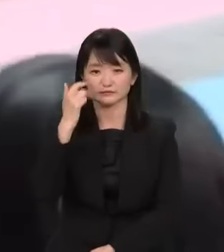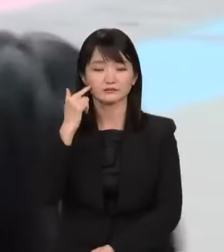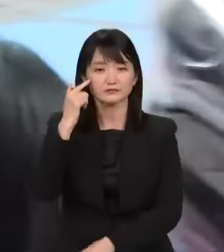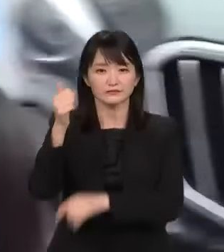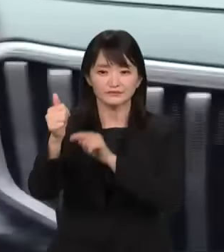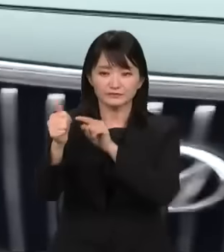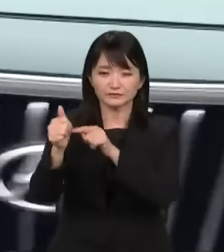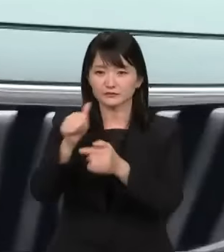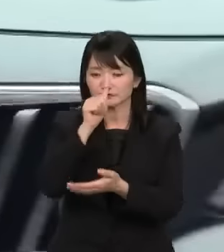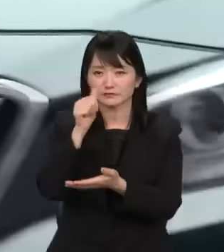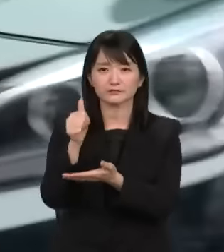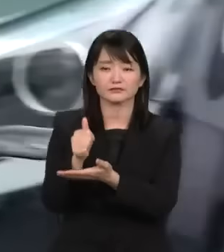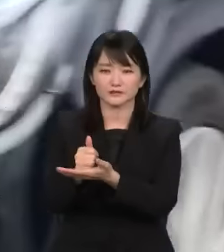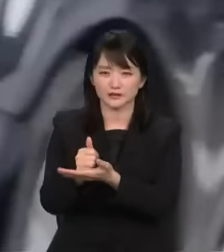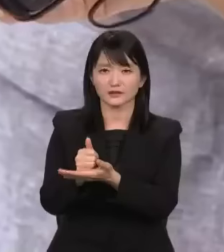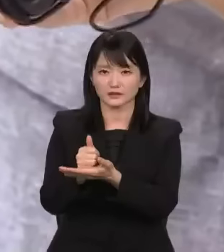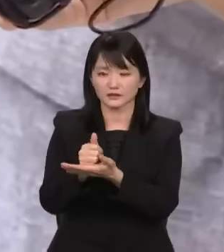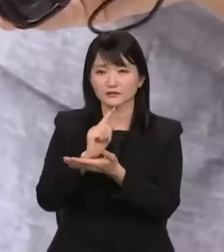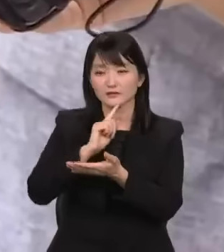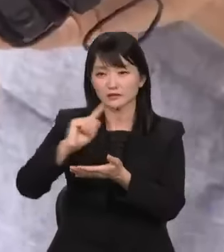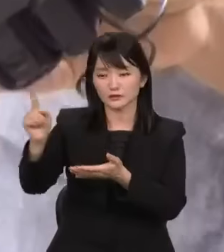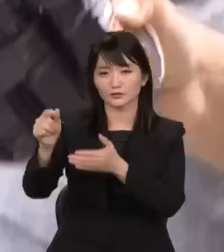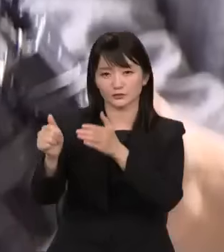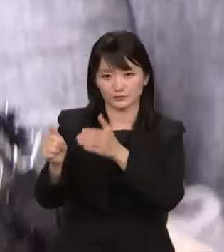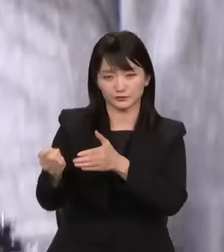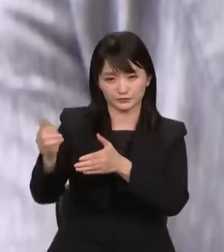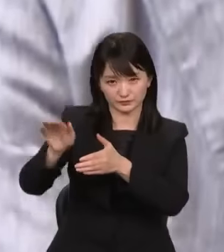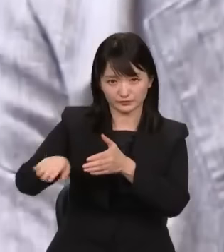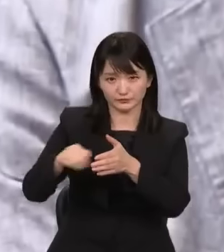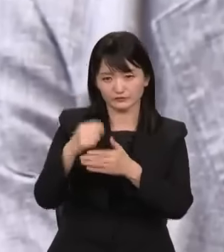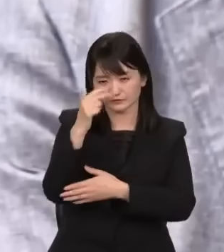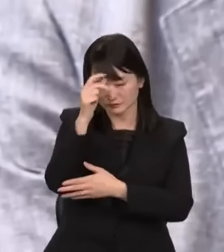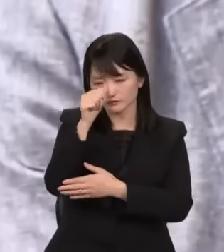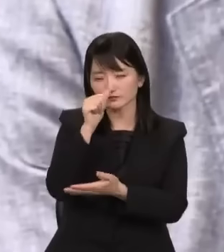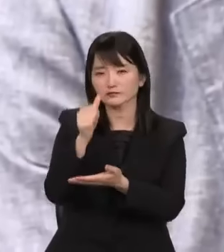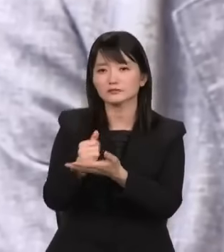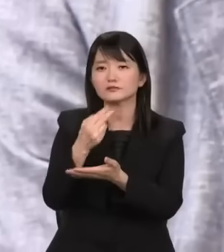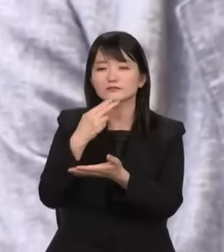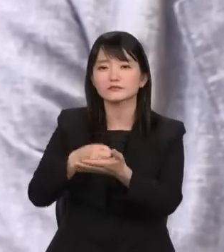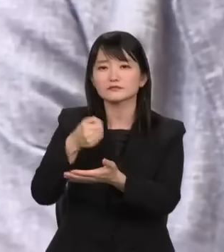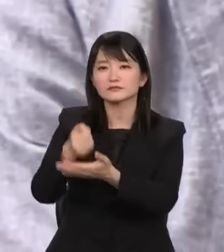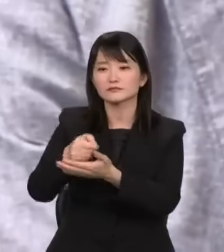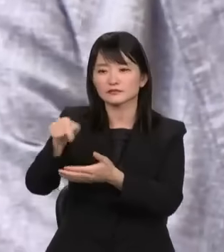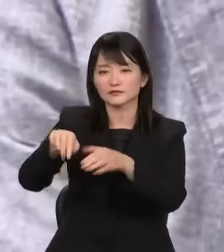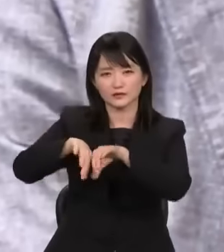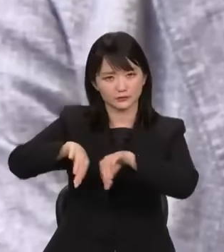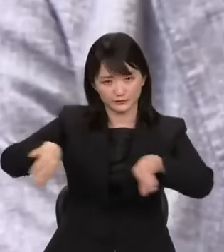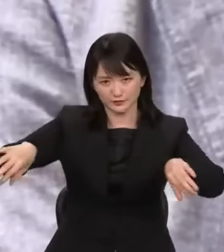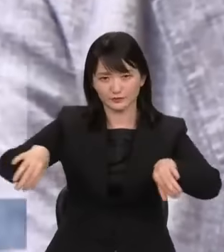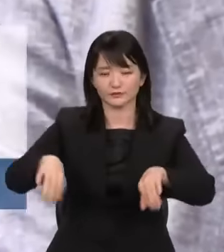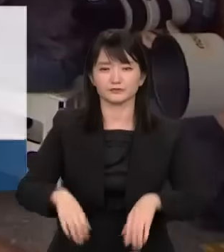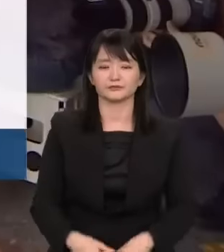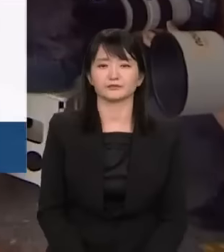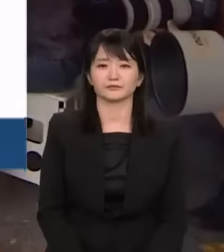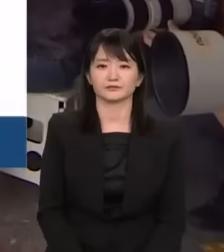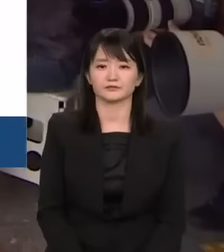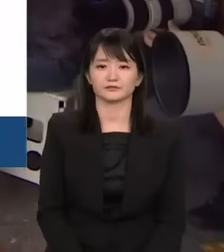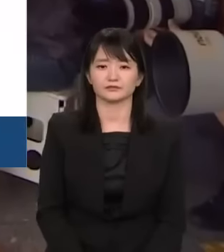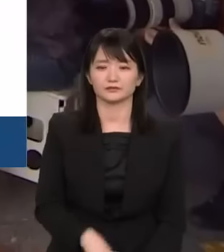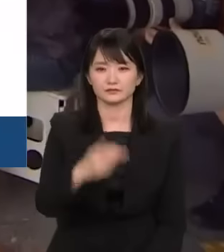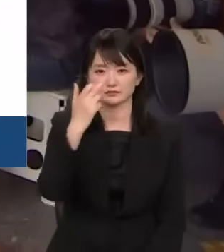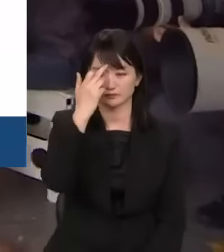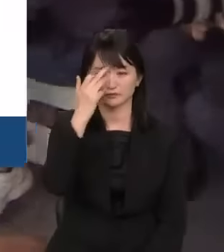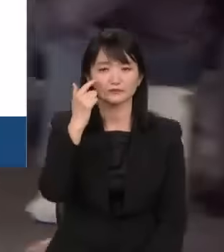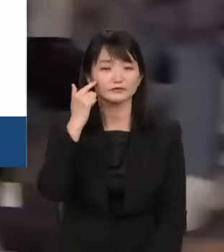대해선 기소를 권고했지만 검찰이 불기소로 처분한 것에 대해선 별개의 사안이라고 했습니다. 그러면서